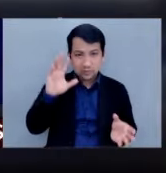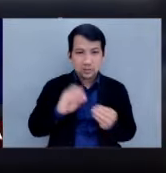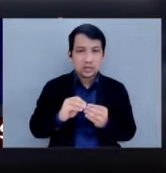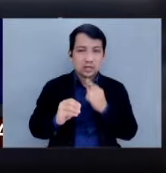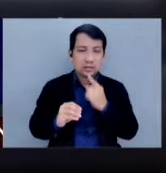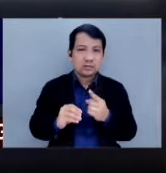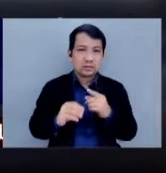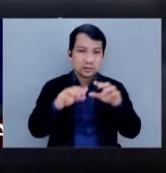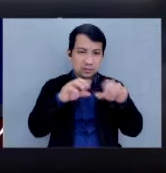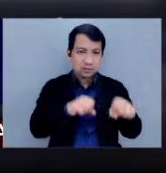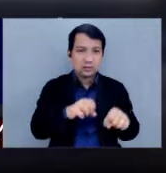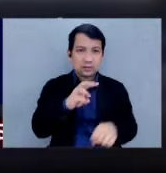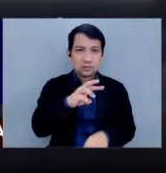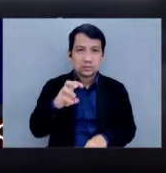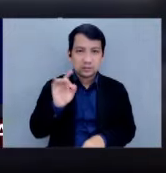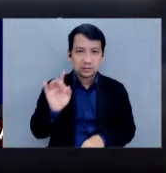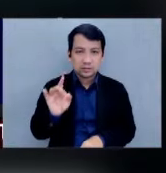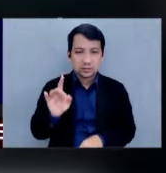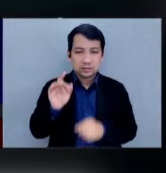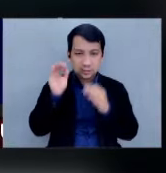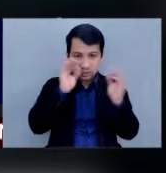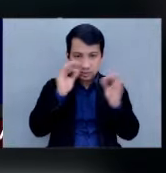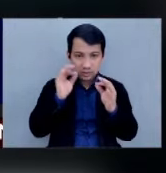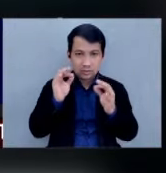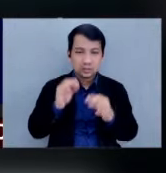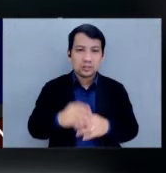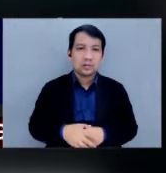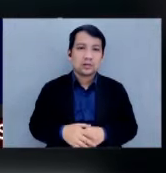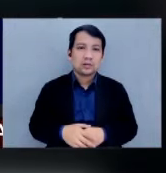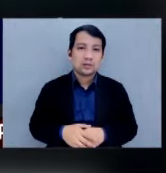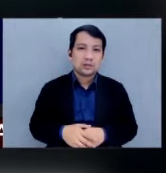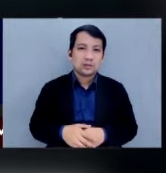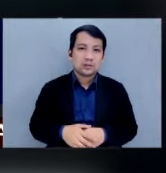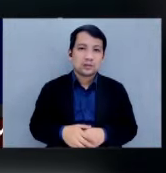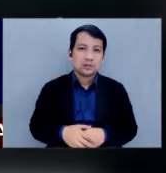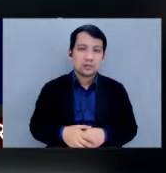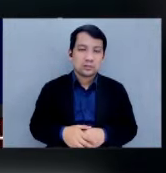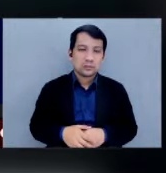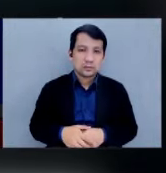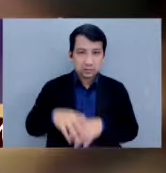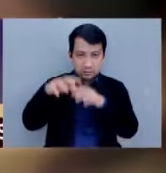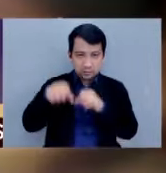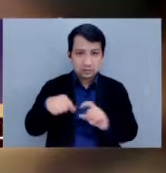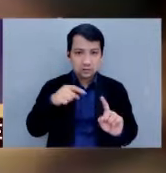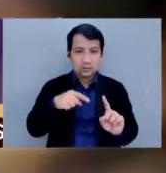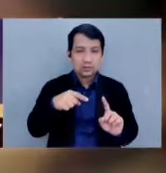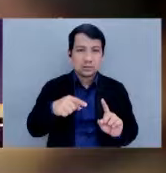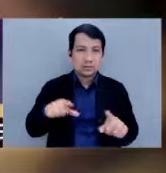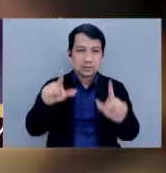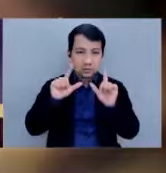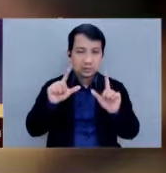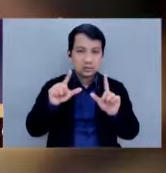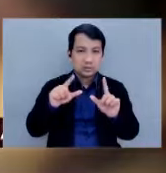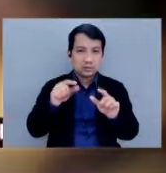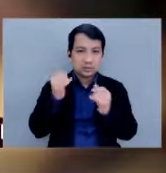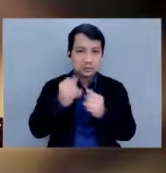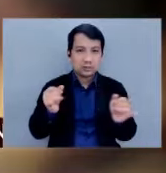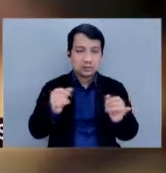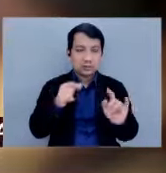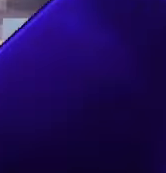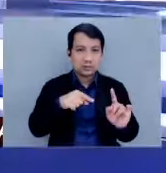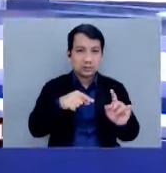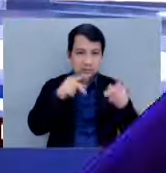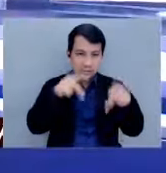ang 680,000 pesos na halaga ng shabu. Nasa kote ang isang high-value individual na suspect.